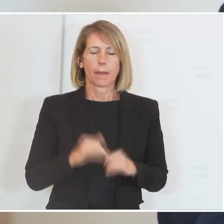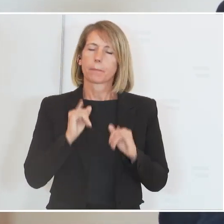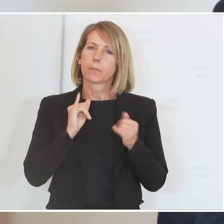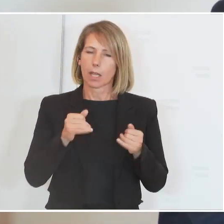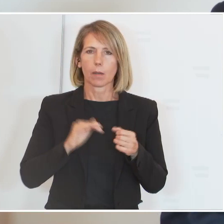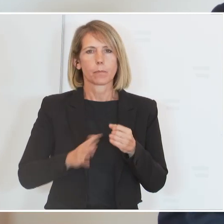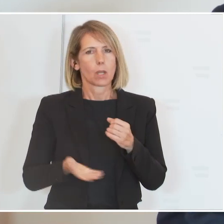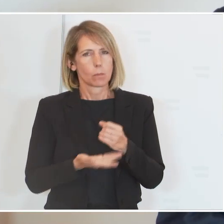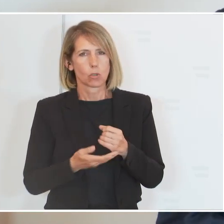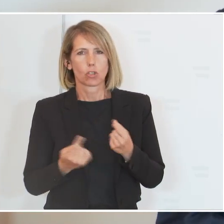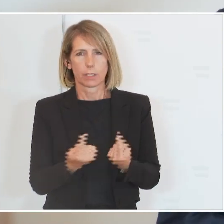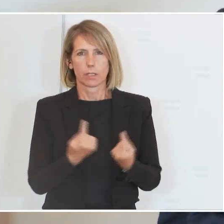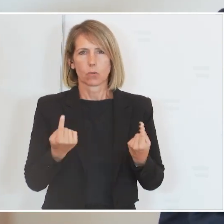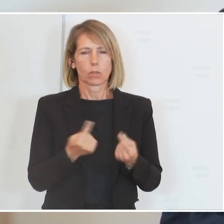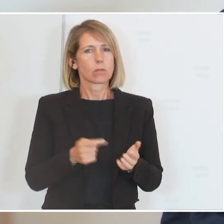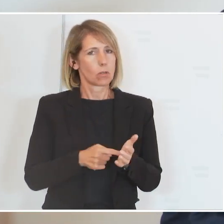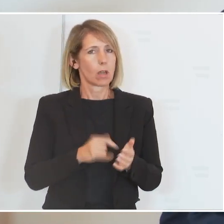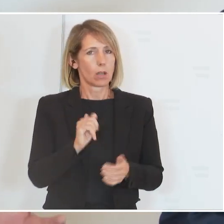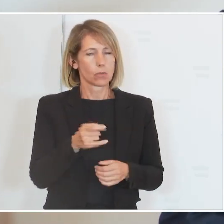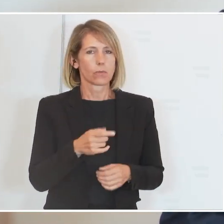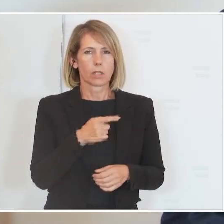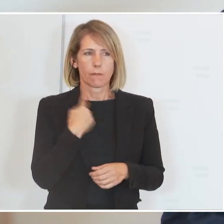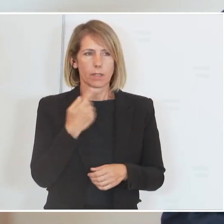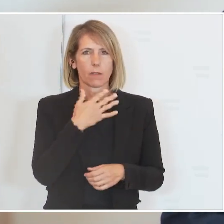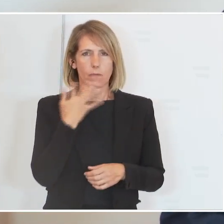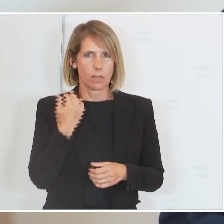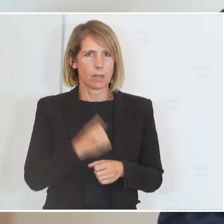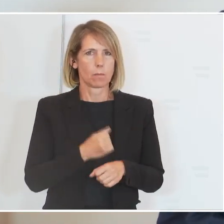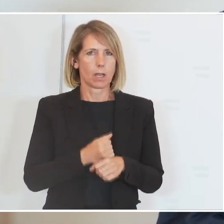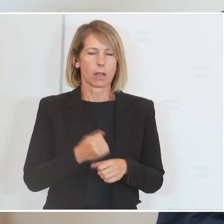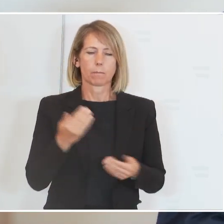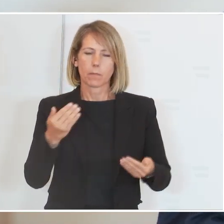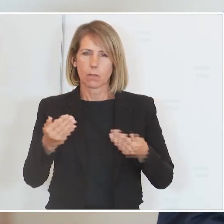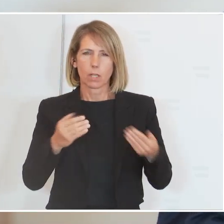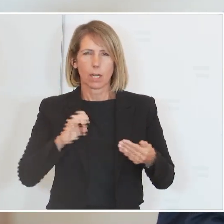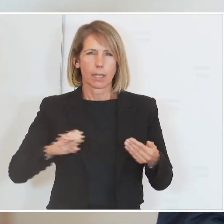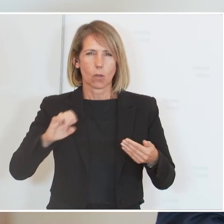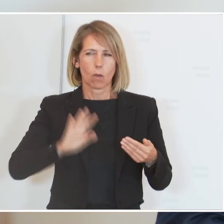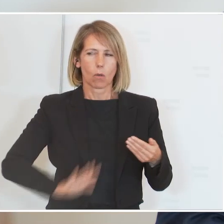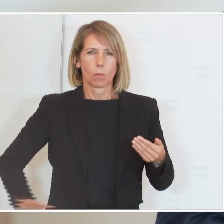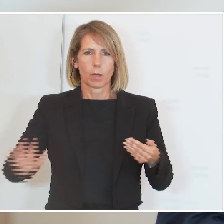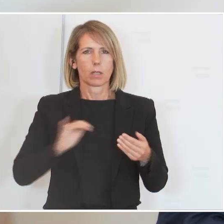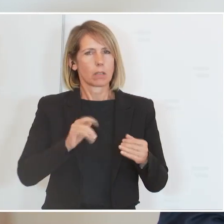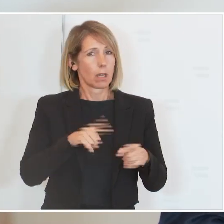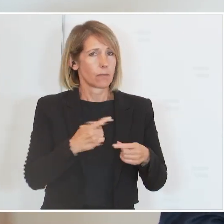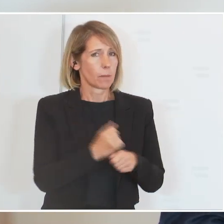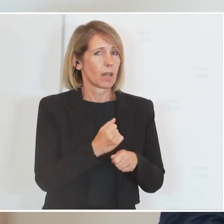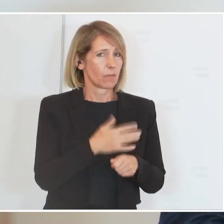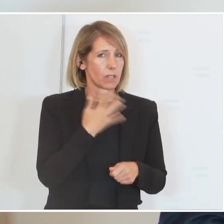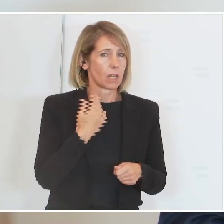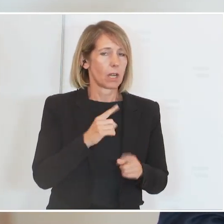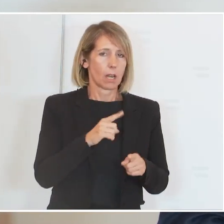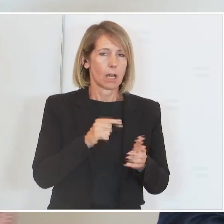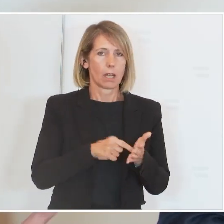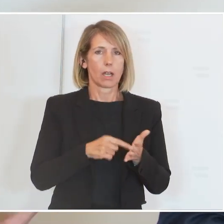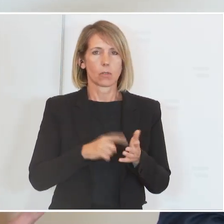Budgetsituation ist herausfordernd, weil wir eben sehr, sehr viel tun, auch im europäischen Vergleich sehr, sehr viel tun. Das ist herausfordernd, aber wir müssen auch schauen,